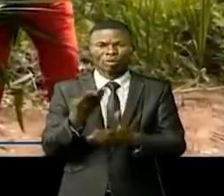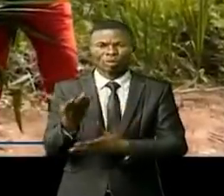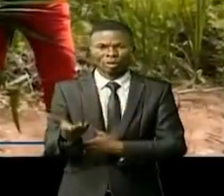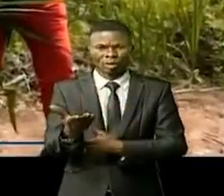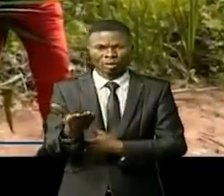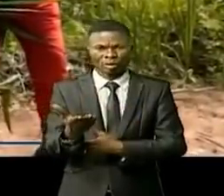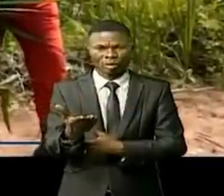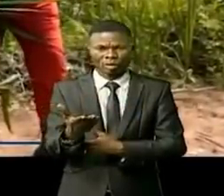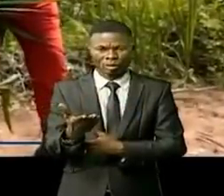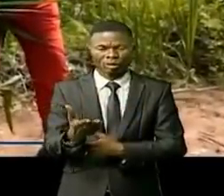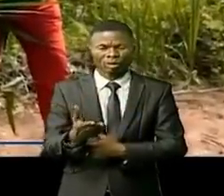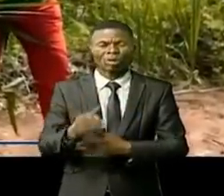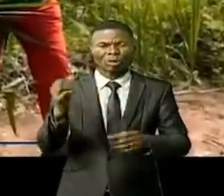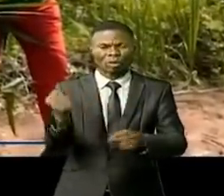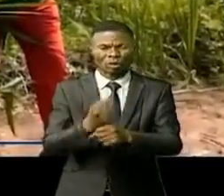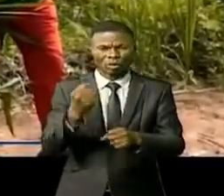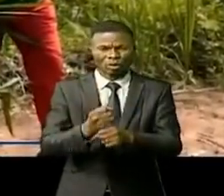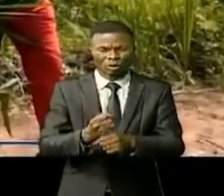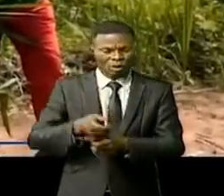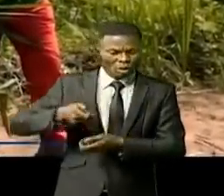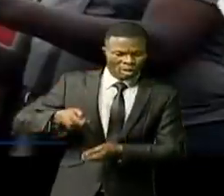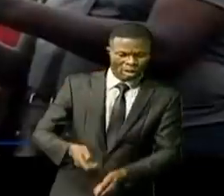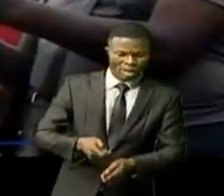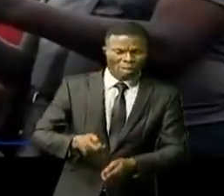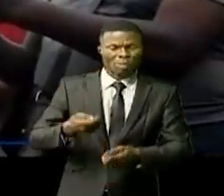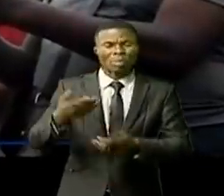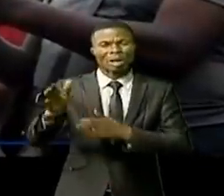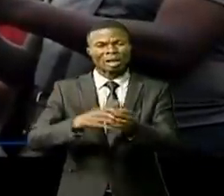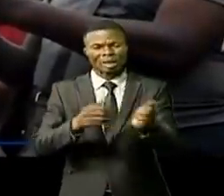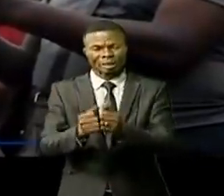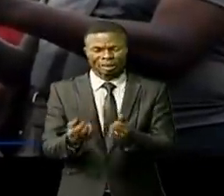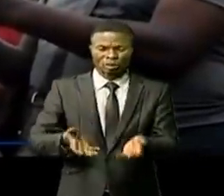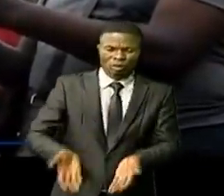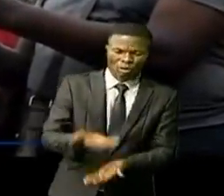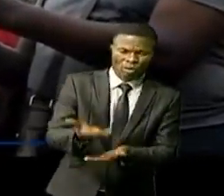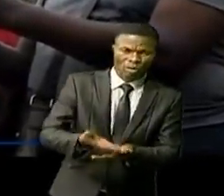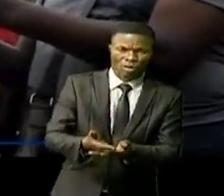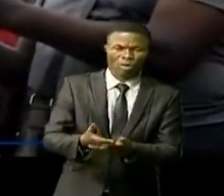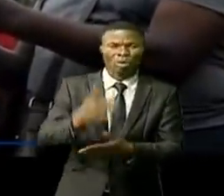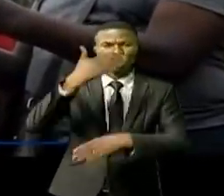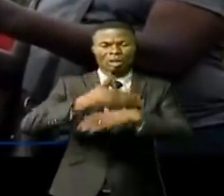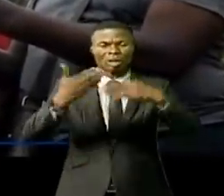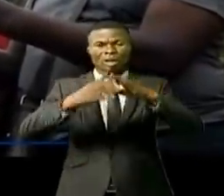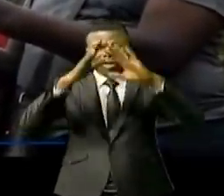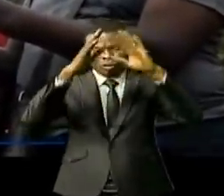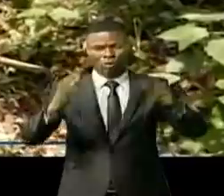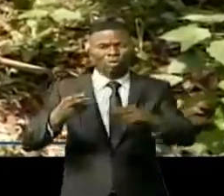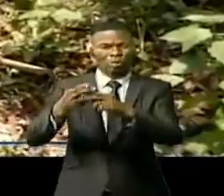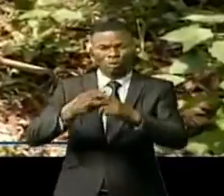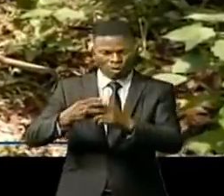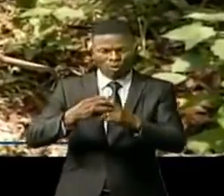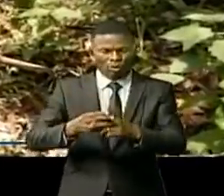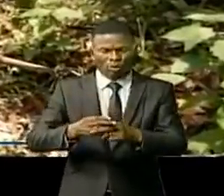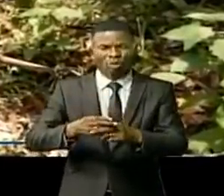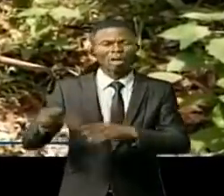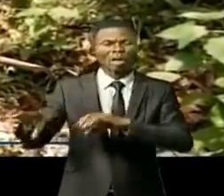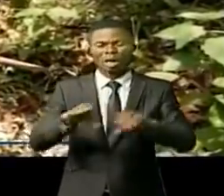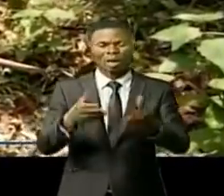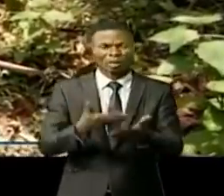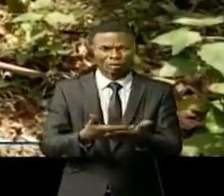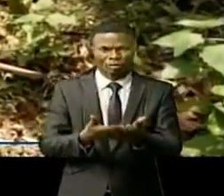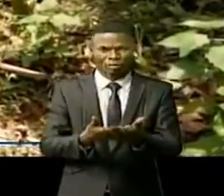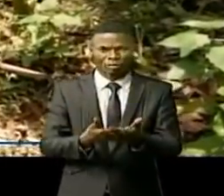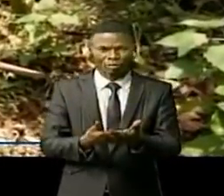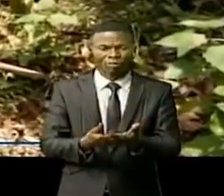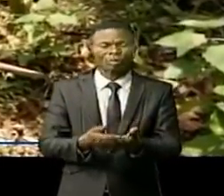le regarnissage des plantes mortes, l'installation des antennes pour le suivi rapproché des activités. Il